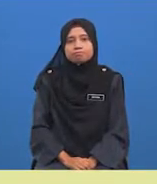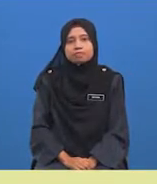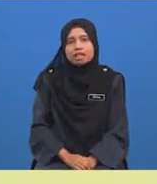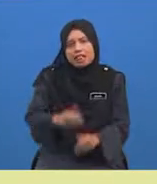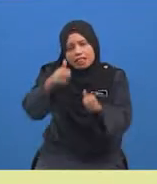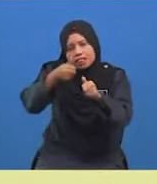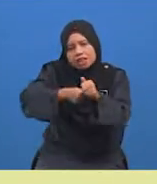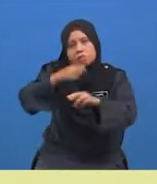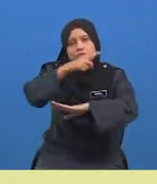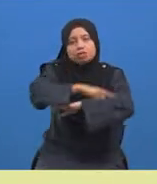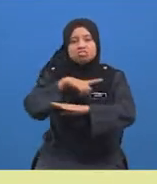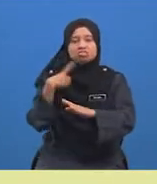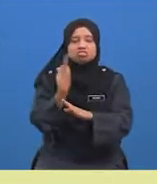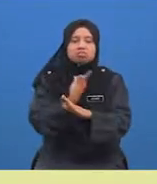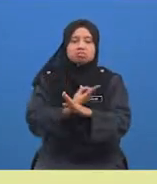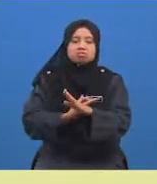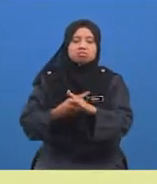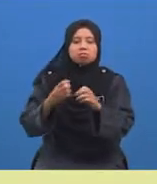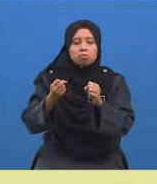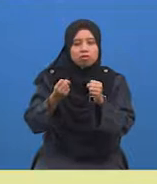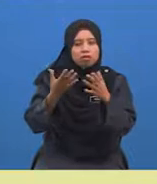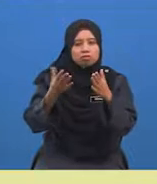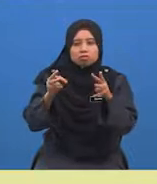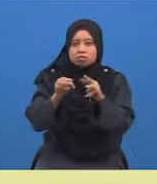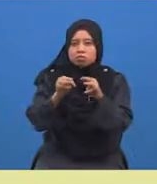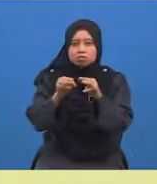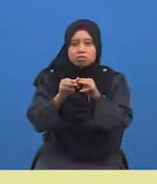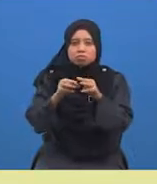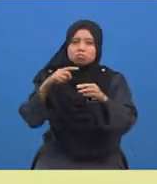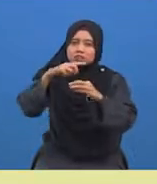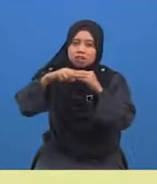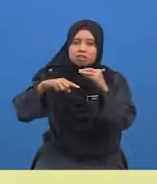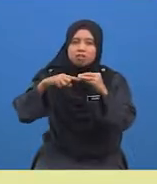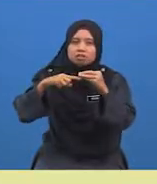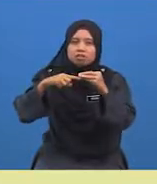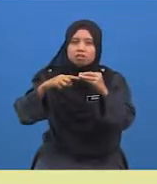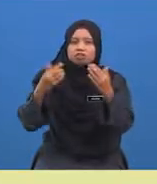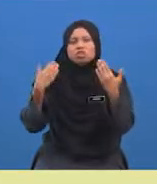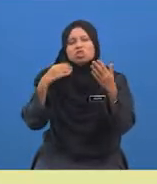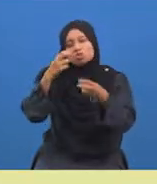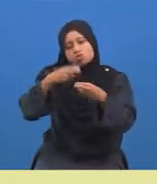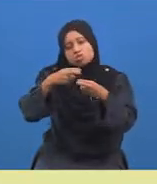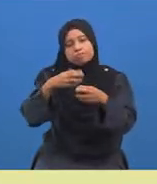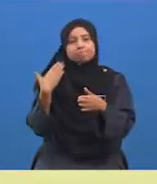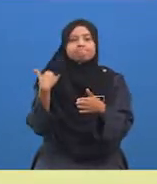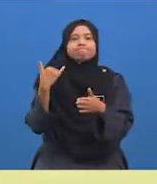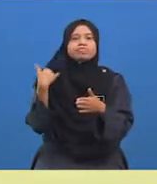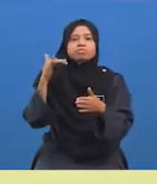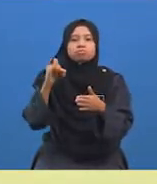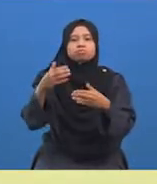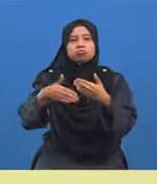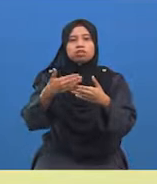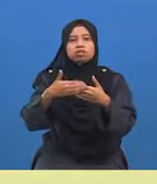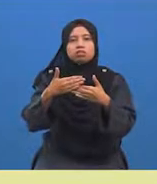Setiap hari, kita berdepan dengan pelbagai situasi. Ada yang sukar dan ada yang mudah.